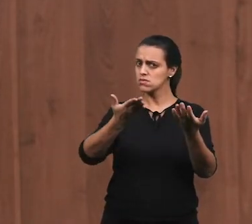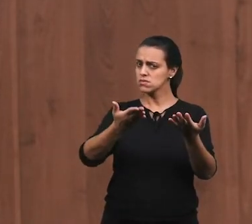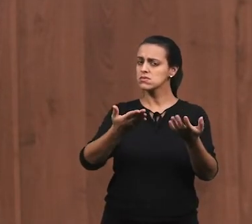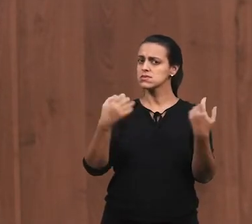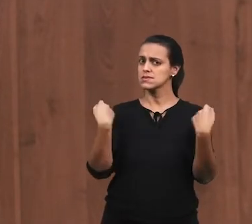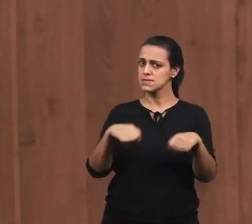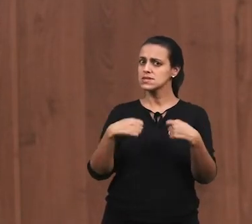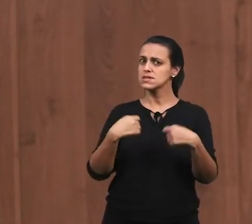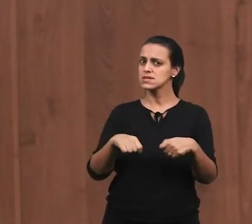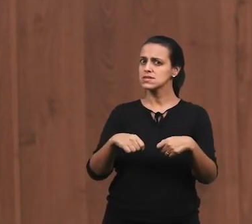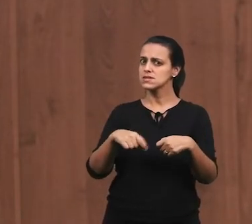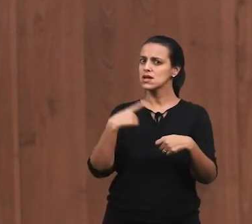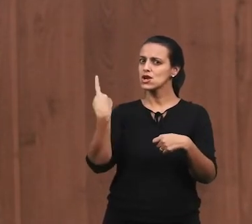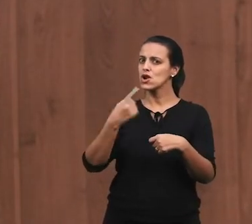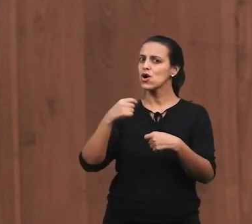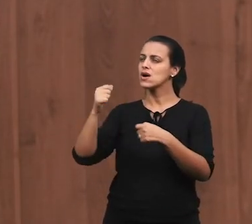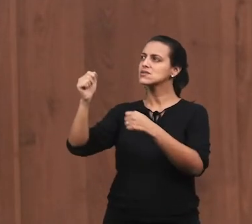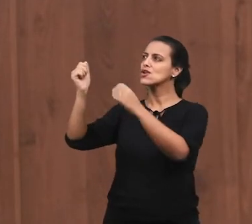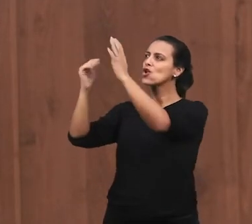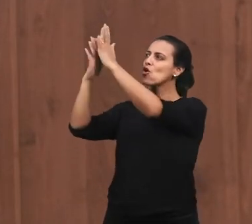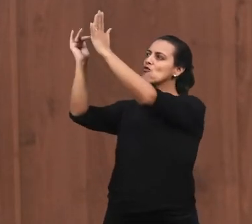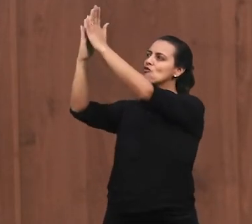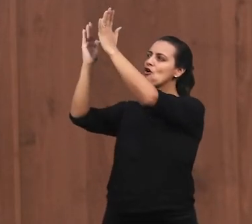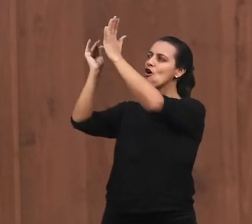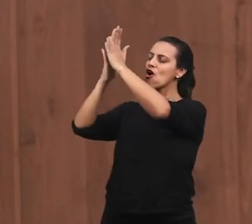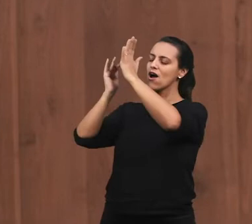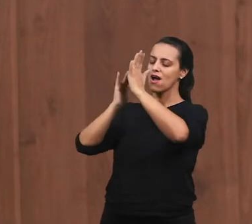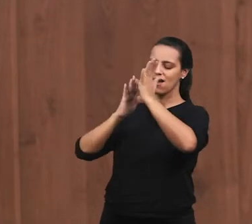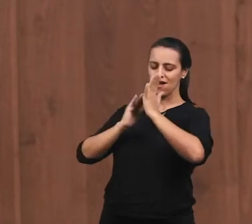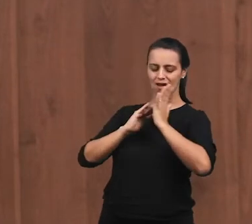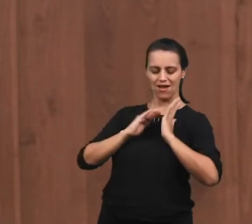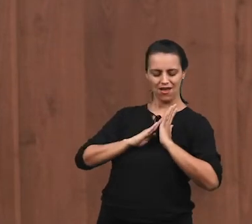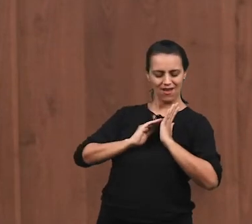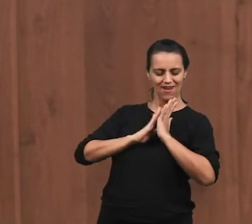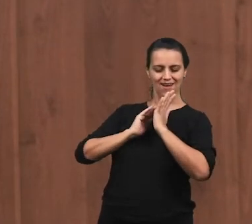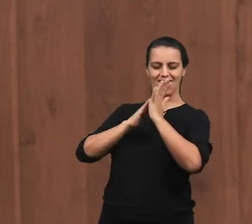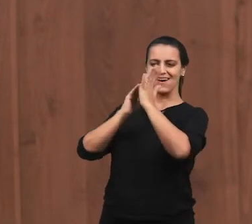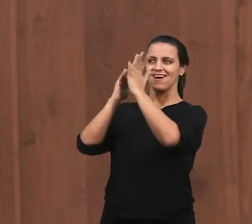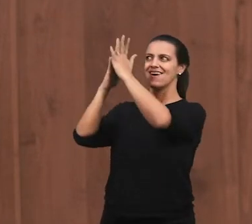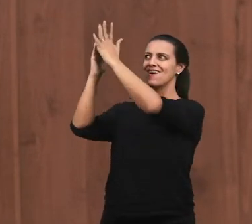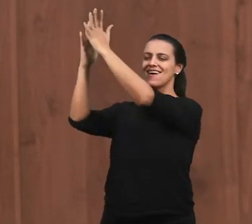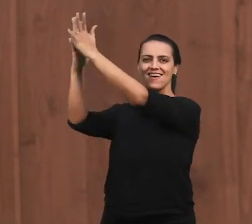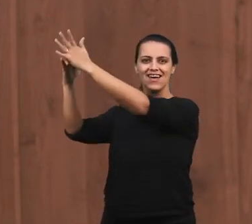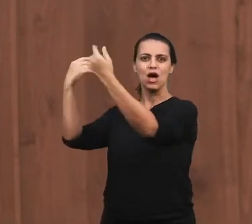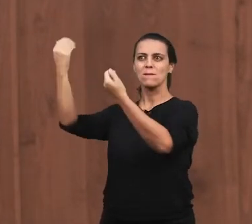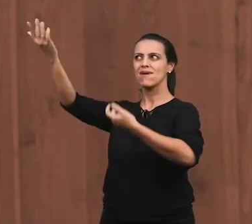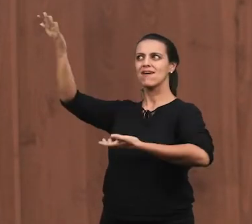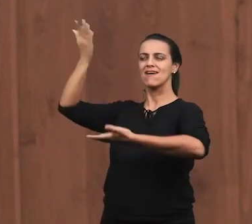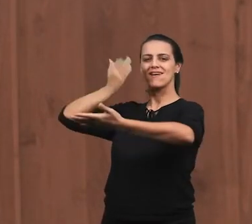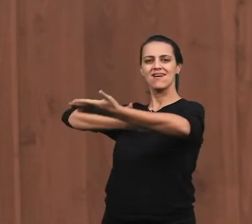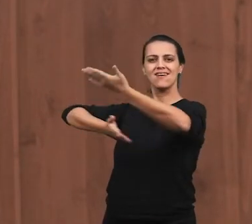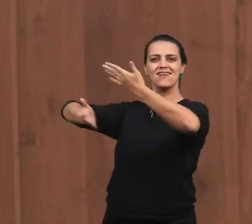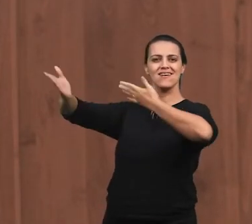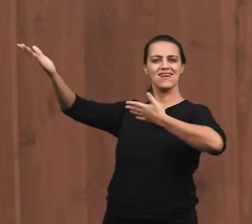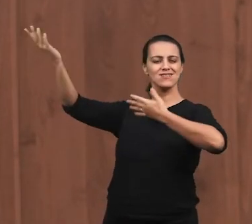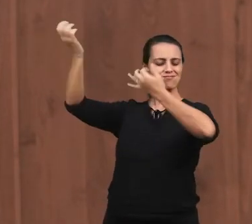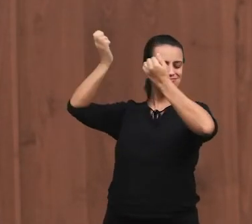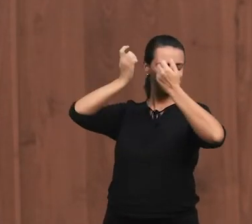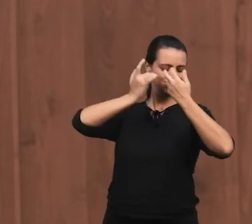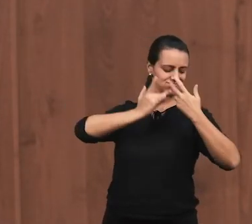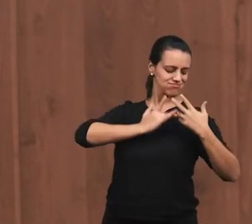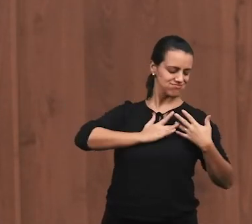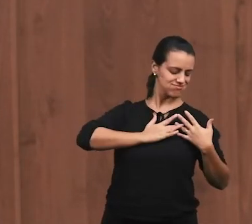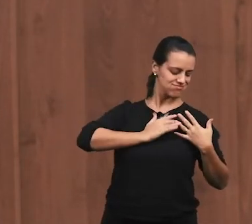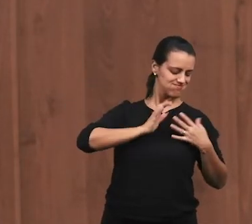благословить человека, принести ему жизнь. И молитвы наши, они восходят, как курение, которое вот там вот на